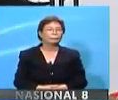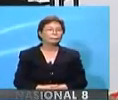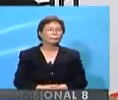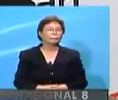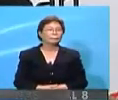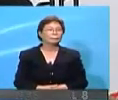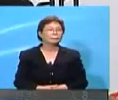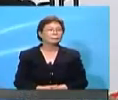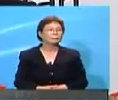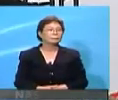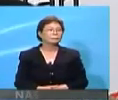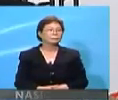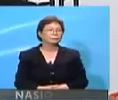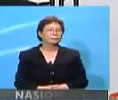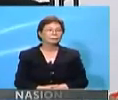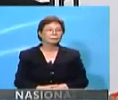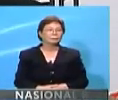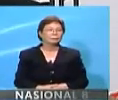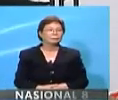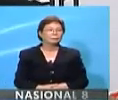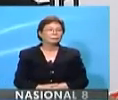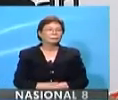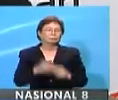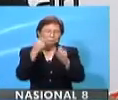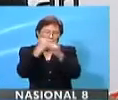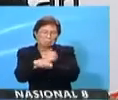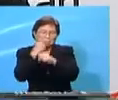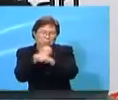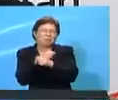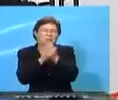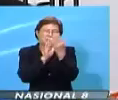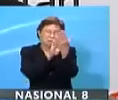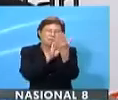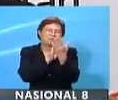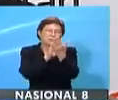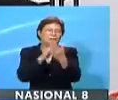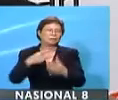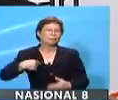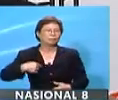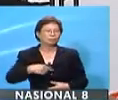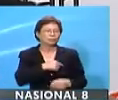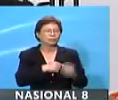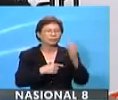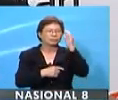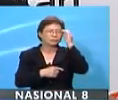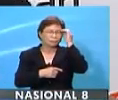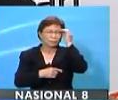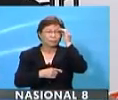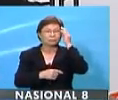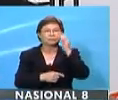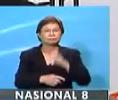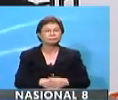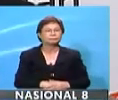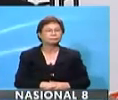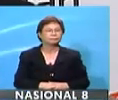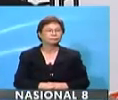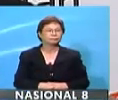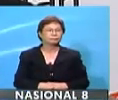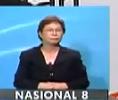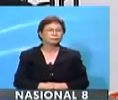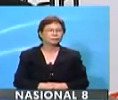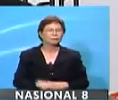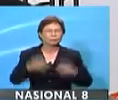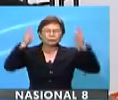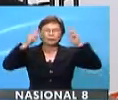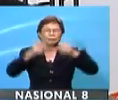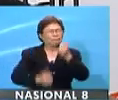The bigger concern for us is the challenges we're facing. Yeah? We are quite oblivious to those kind of issues. Of bigger concern to